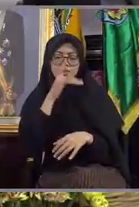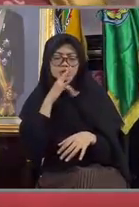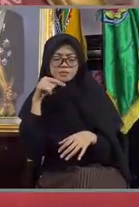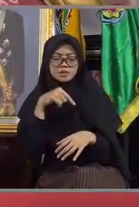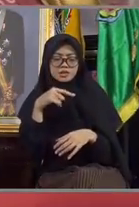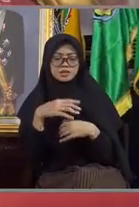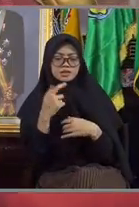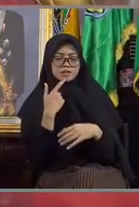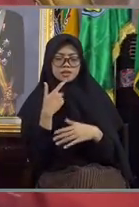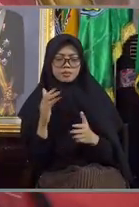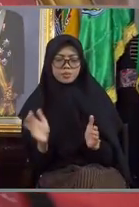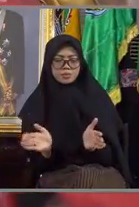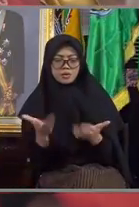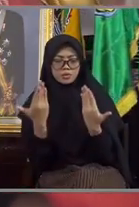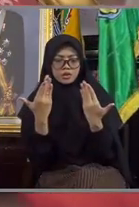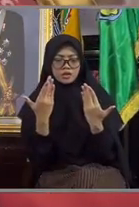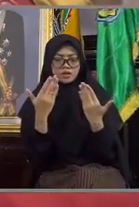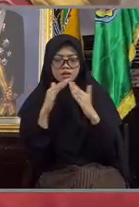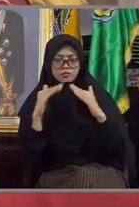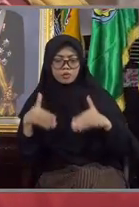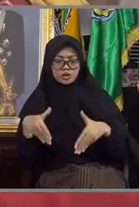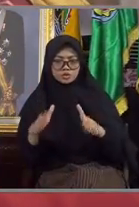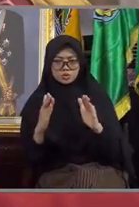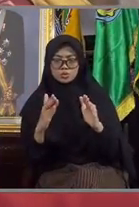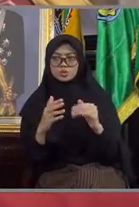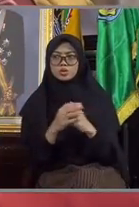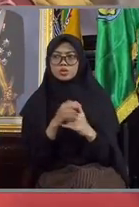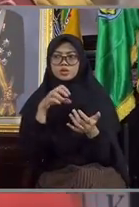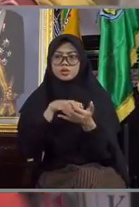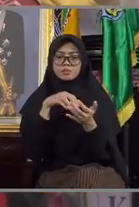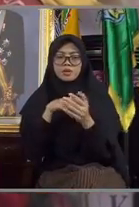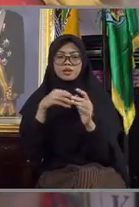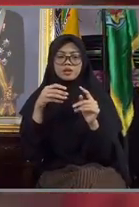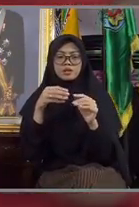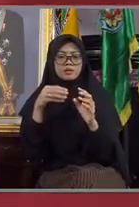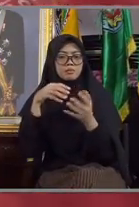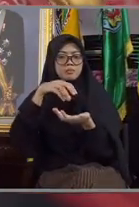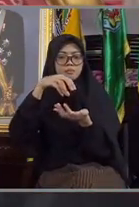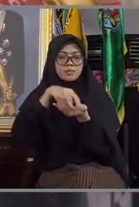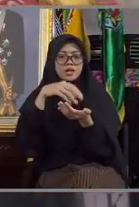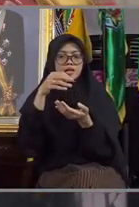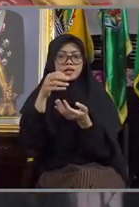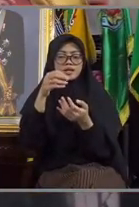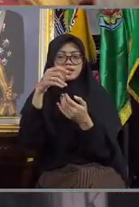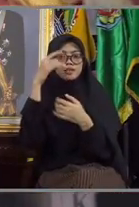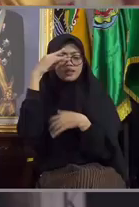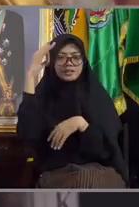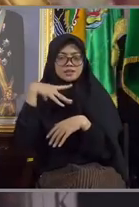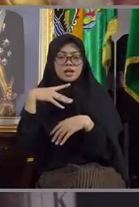untuk pembangunan fisik di Balai Desa Tanggung Harjo itu, dulu